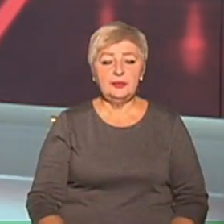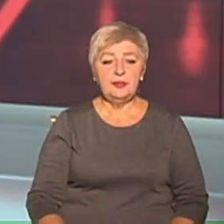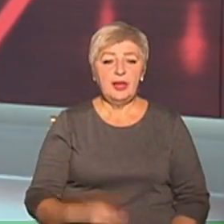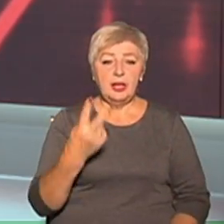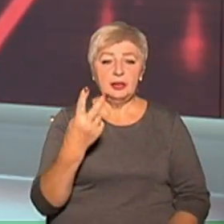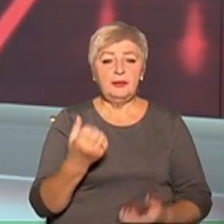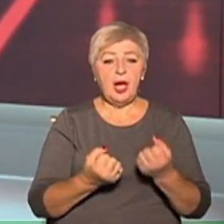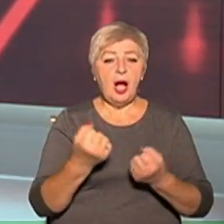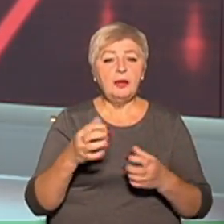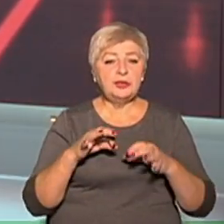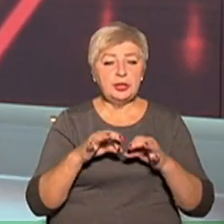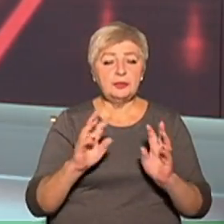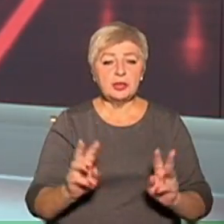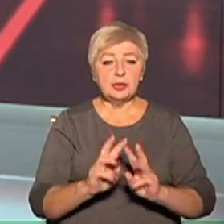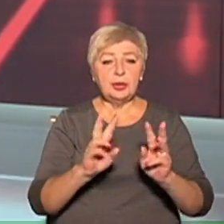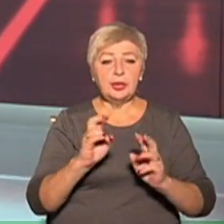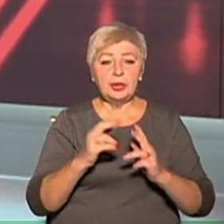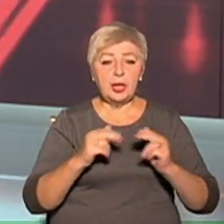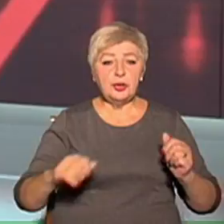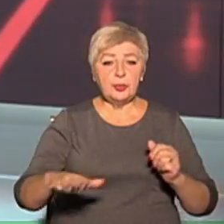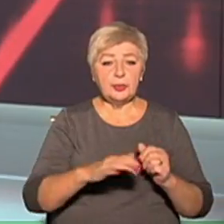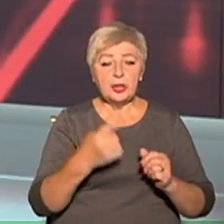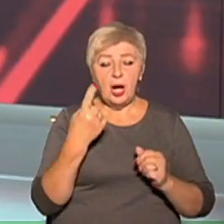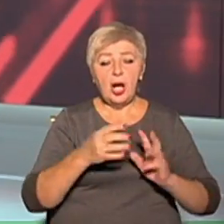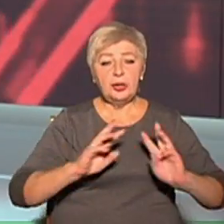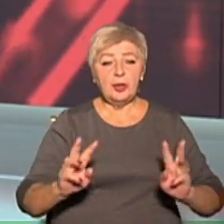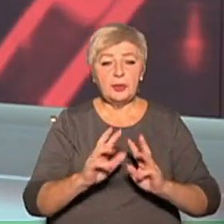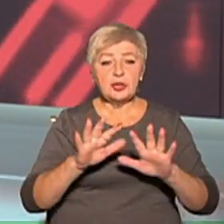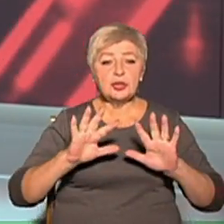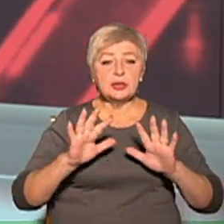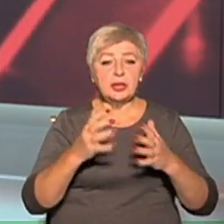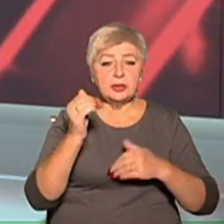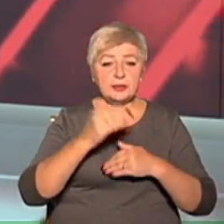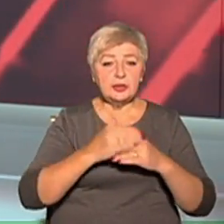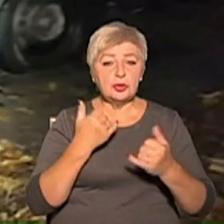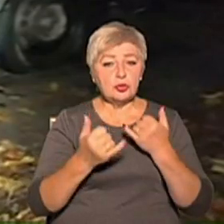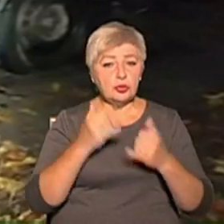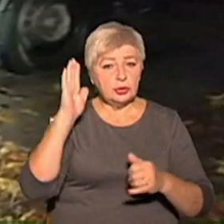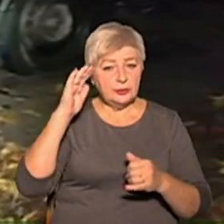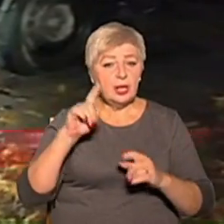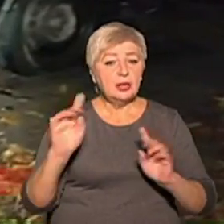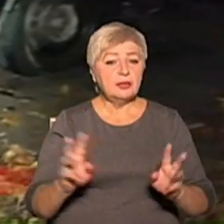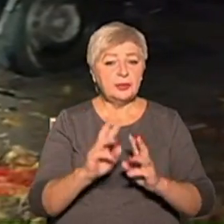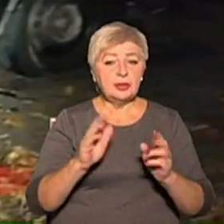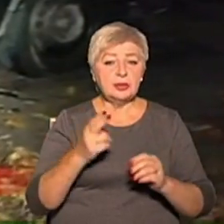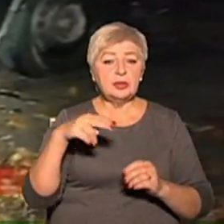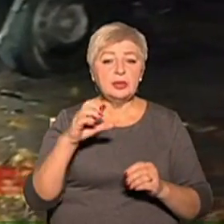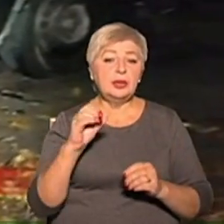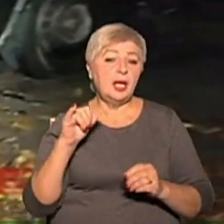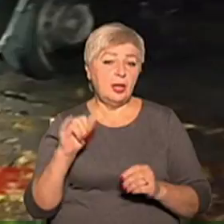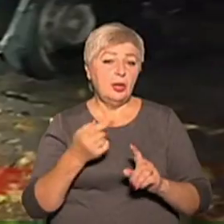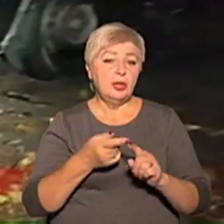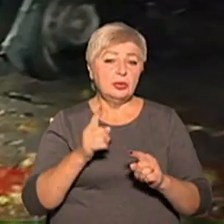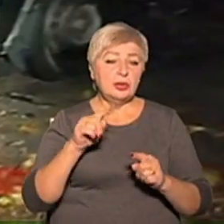Дві автівки згоріли на Дніпропетровщині. Одна пожежа сталася ввечері у Жовтих Водах. Там спалахнула ДЕО, що стояла у дворі